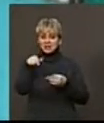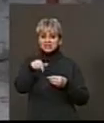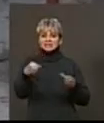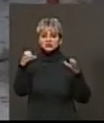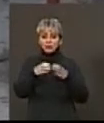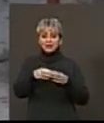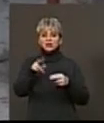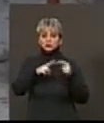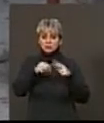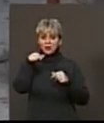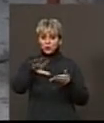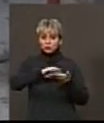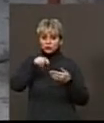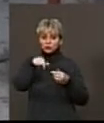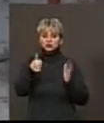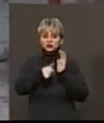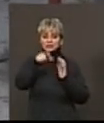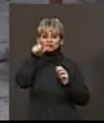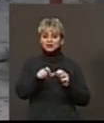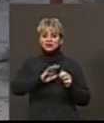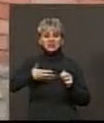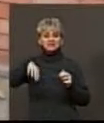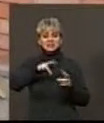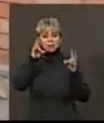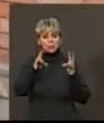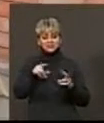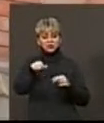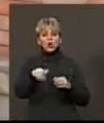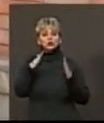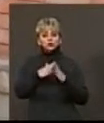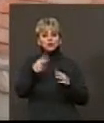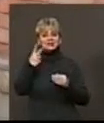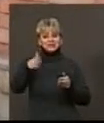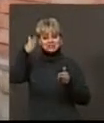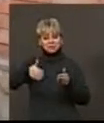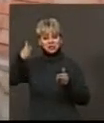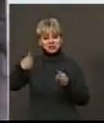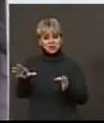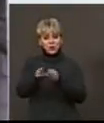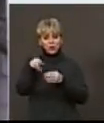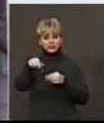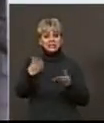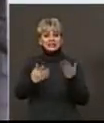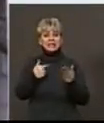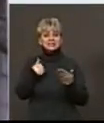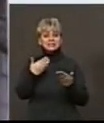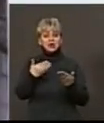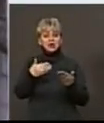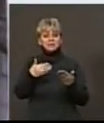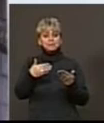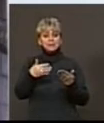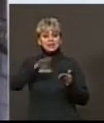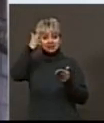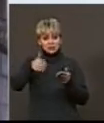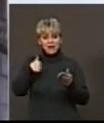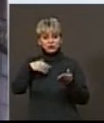просто пригнать бригаду. Но 6 человек – не все пострадавшие. У дома 2 смежные стенки. Если я ломаю мой